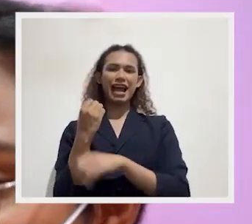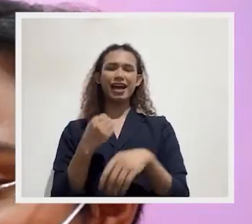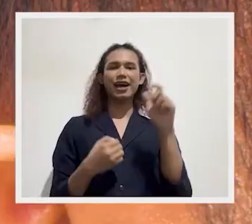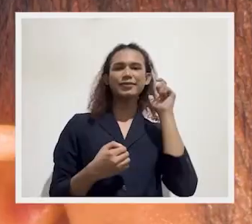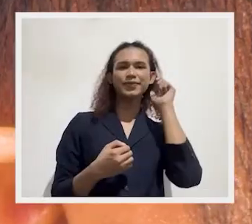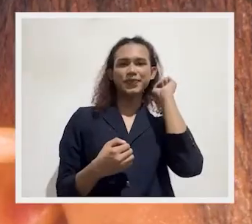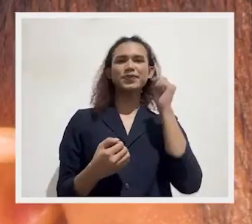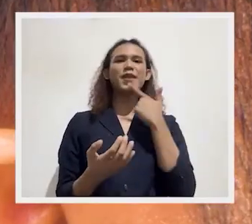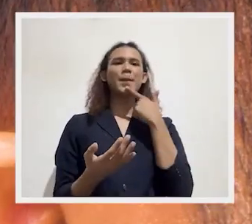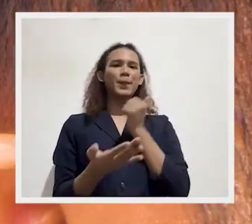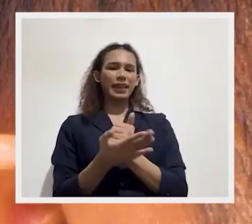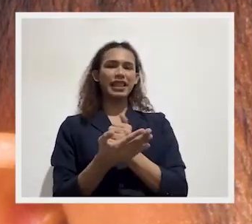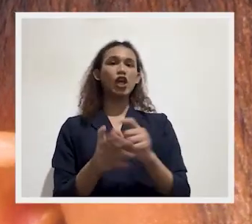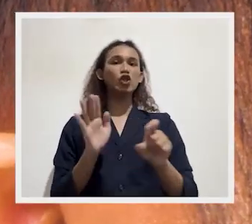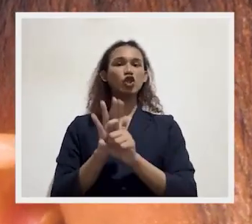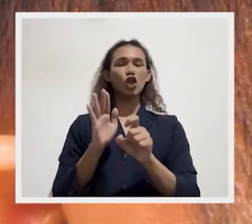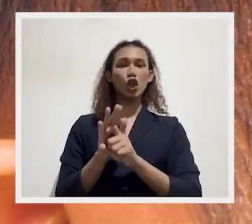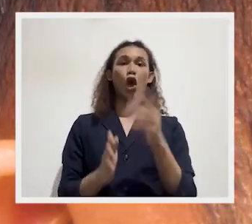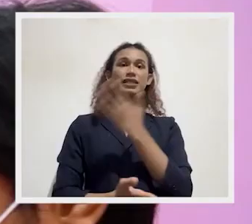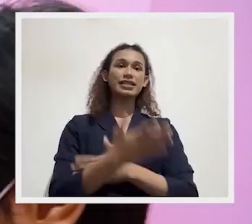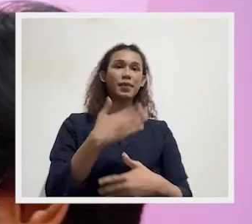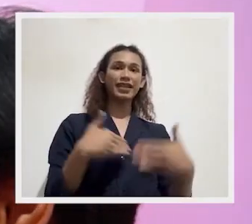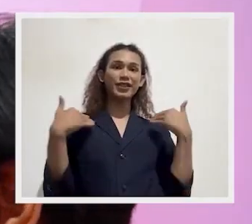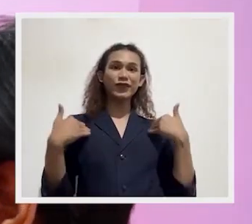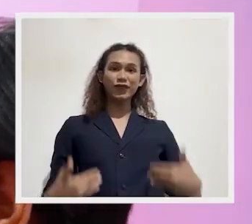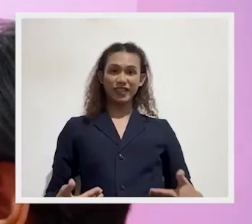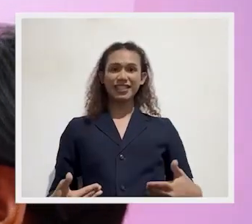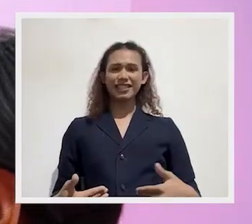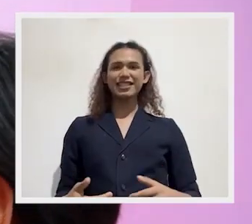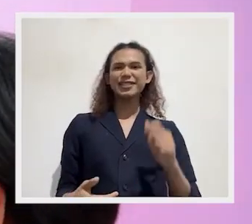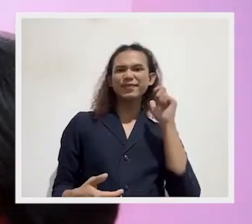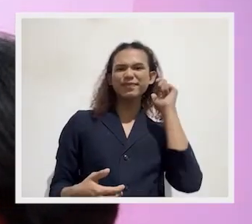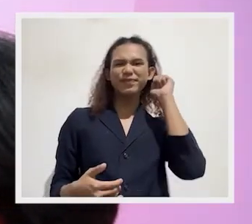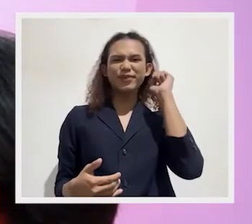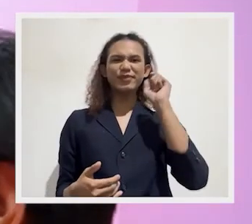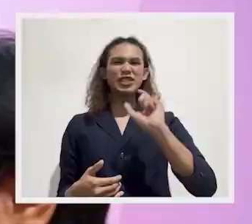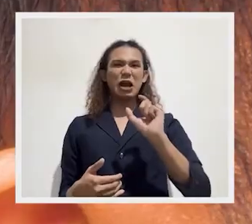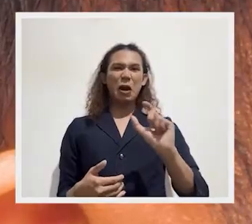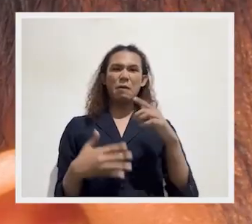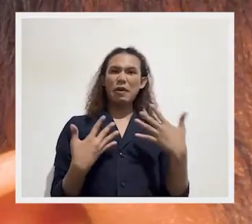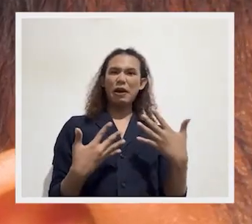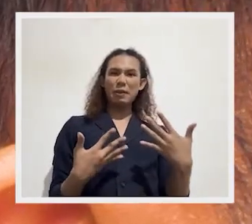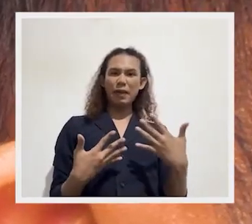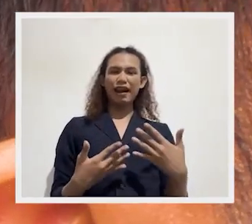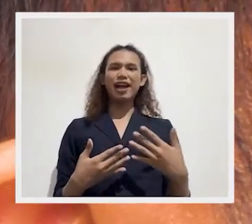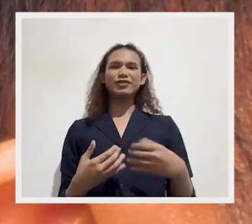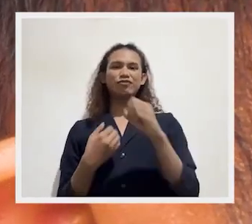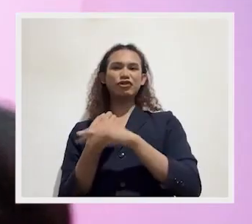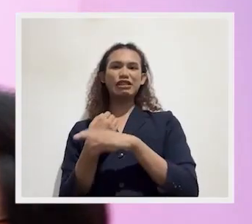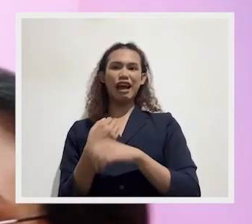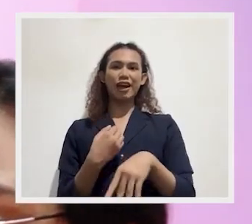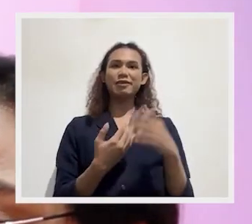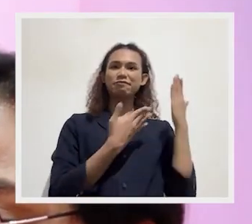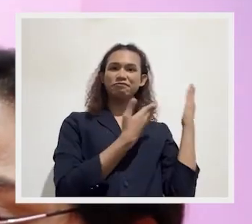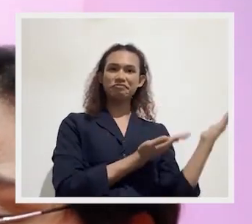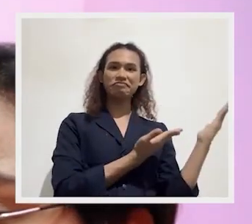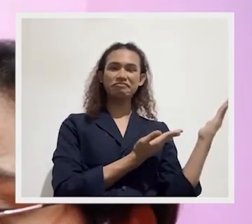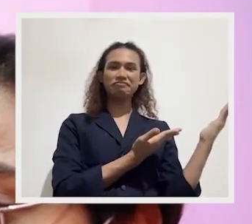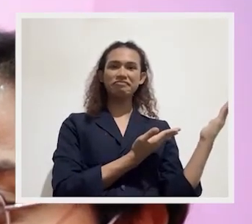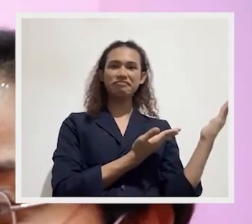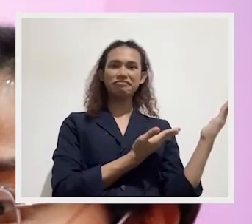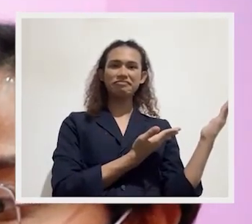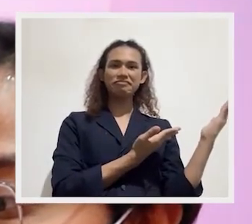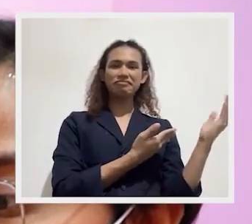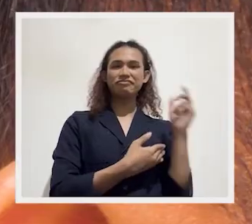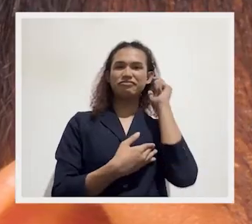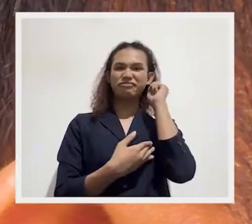terkadang diperlukan. Untuk pengambilan spesimen darah pasien disabilitas fisik tanpa lengan atau tungkai, pengambilan spesimen darah